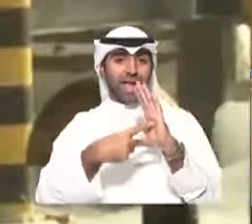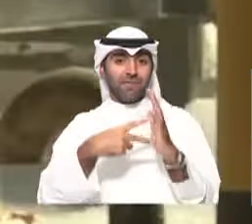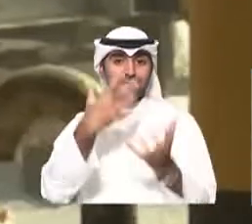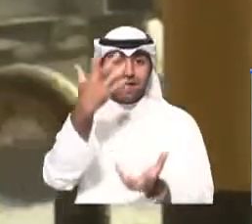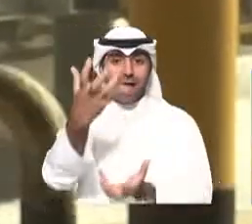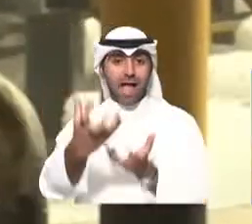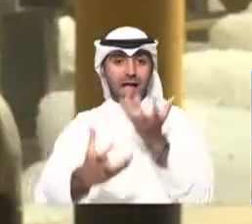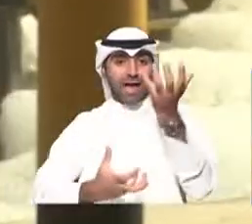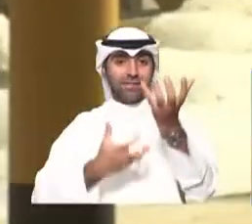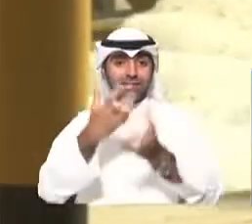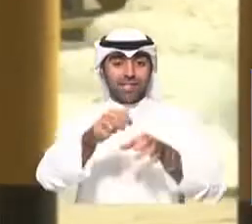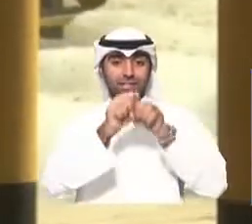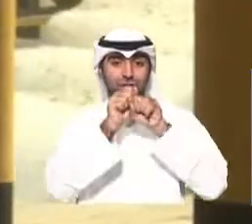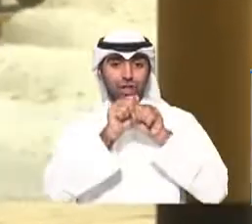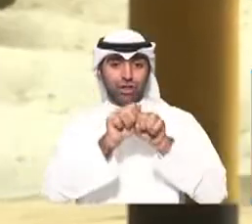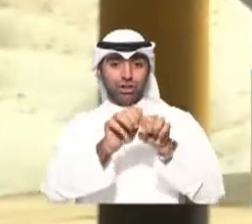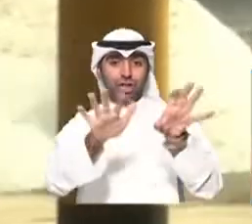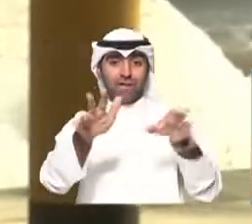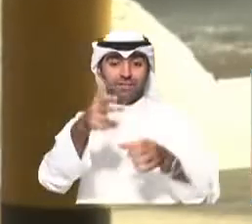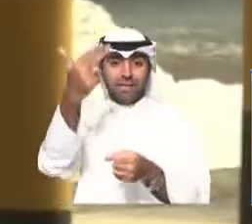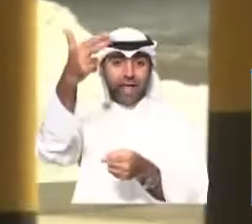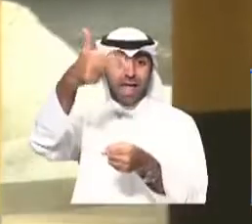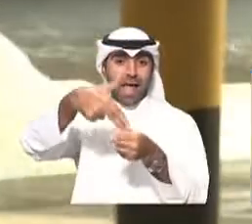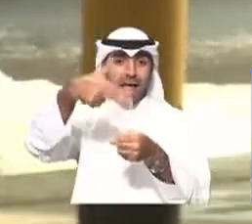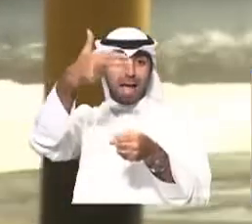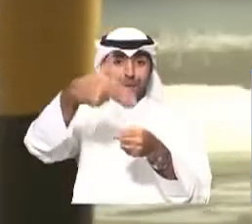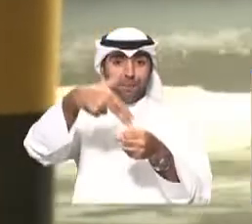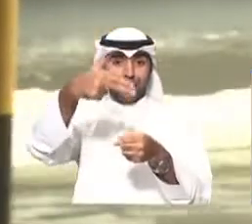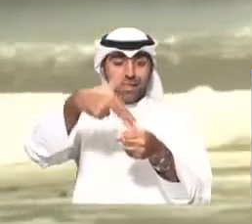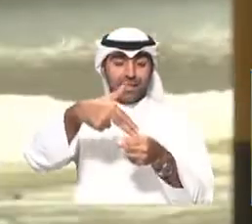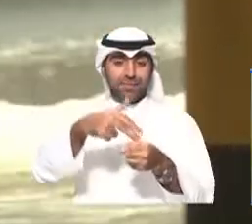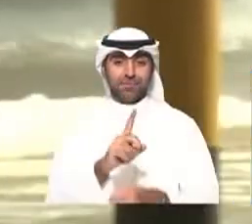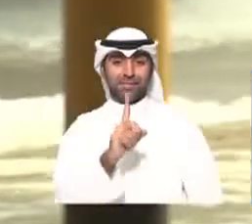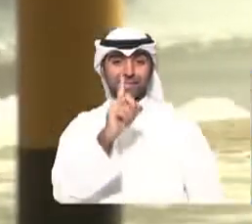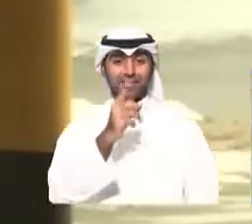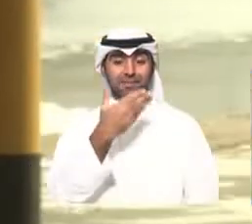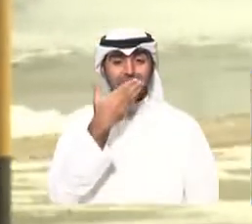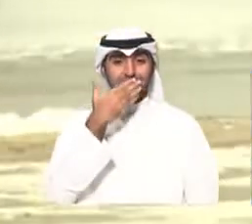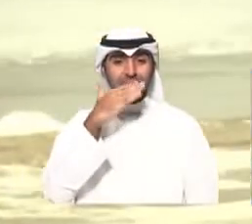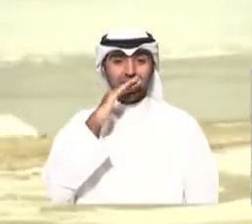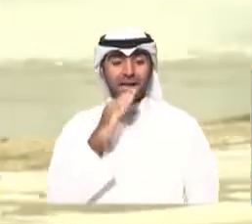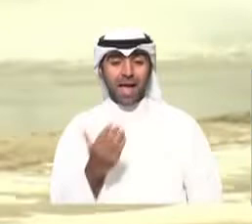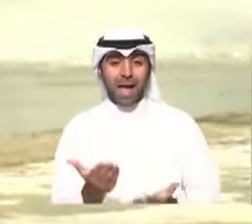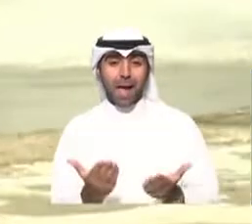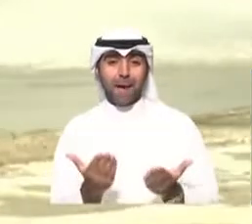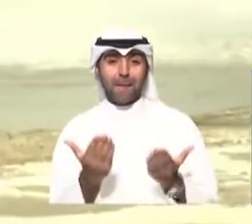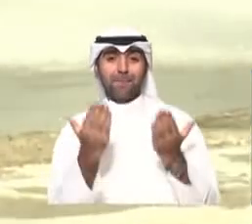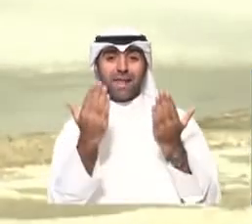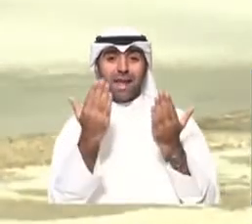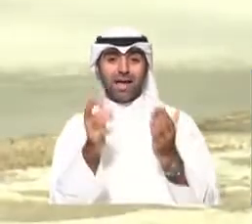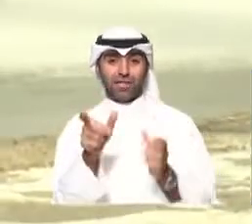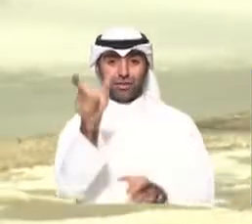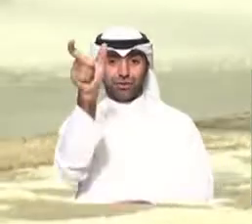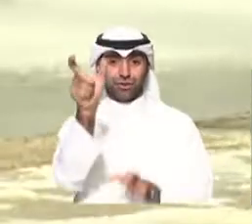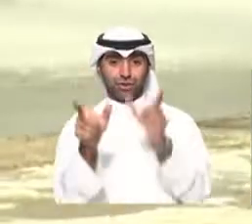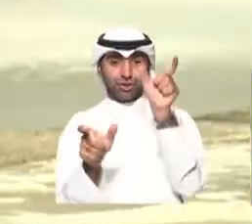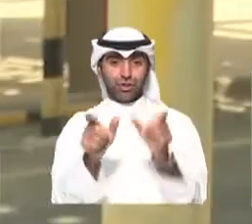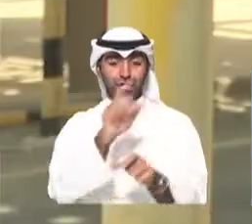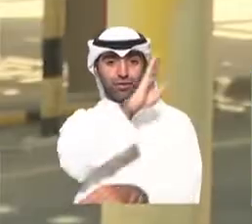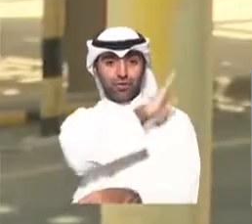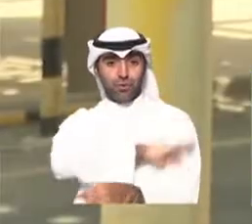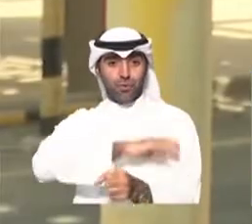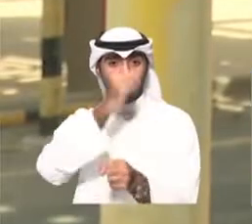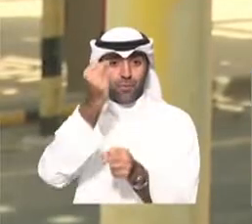الغاز والانفجار. لكن الحمد لله الاخوان يعني من من من من دوائر مختلفه،